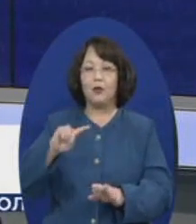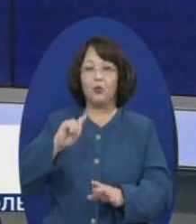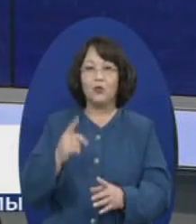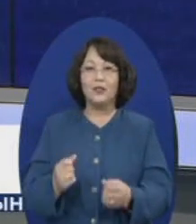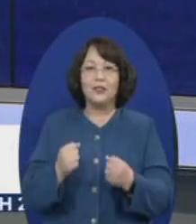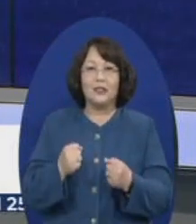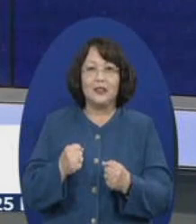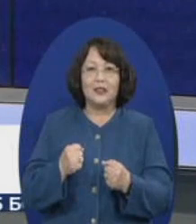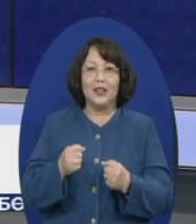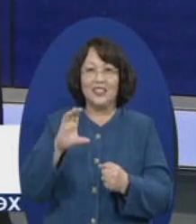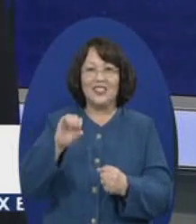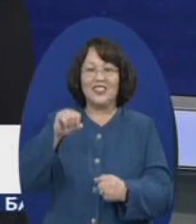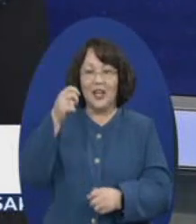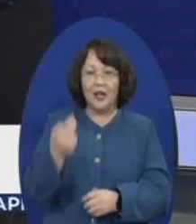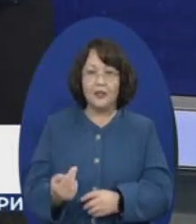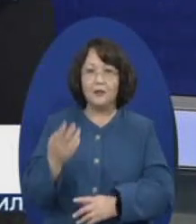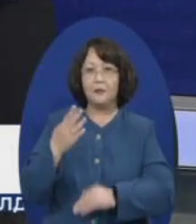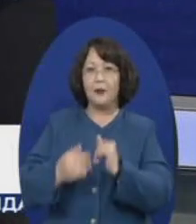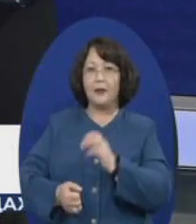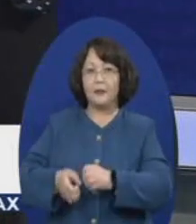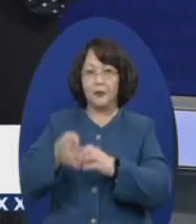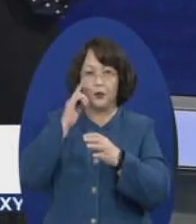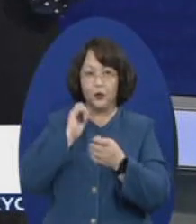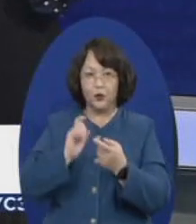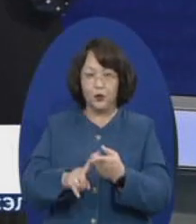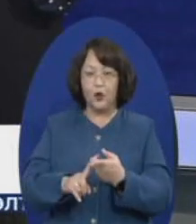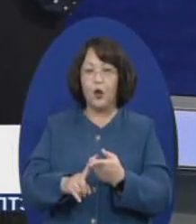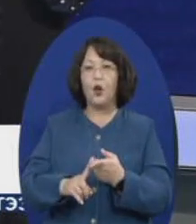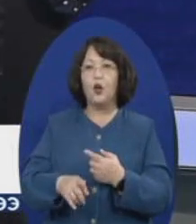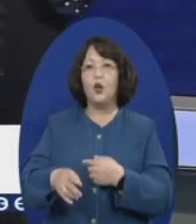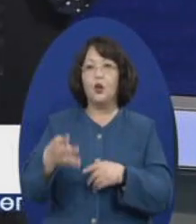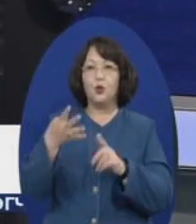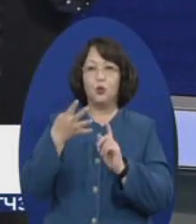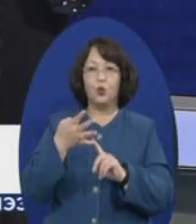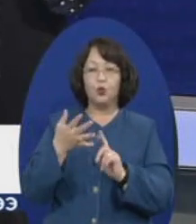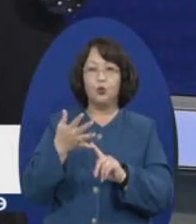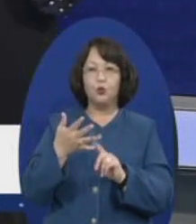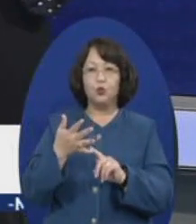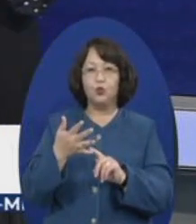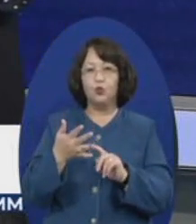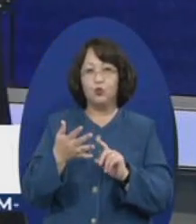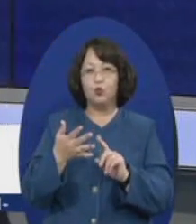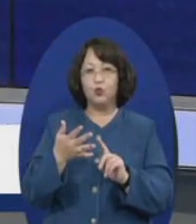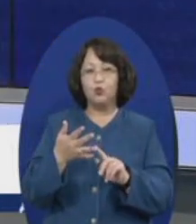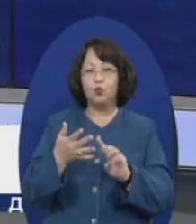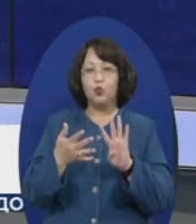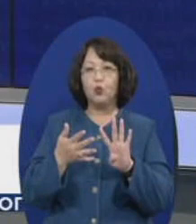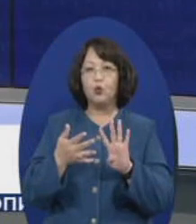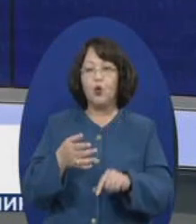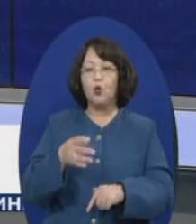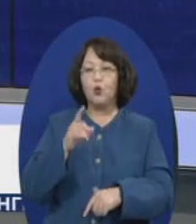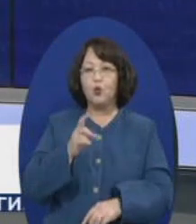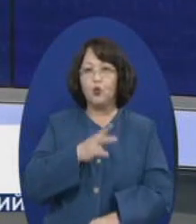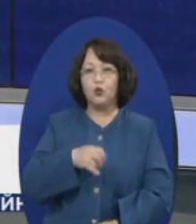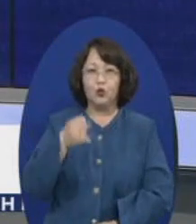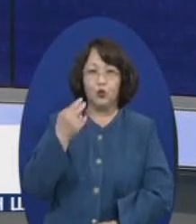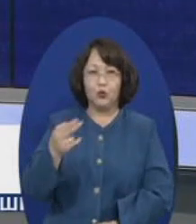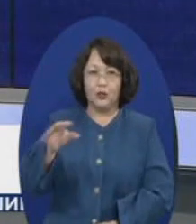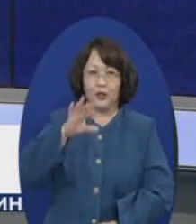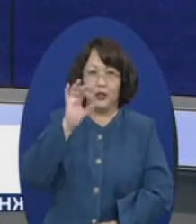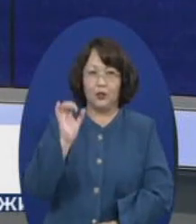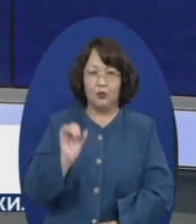станц барих ийм төслийг боловсруулаад байгаа. За, дөрөвдүгээр буюу хамгийн сүүлд нь хүний нөөцийн асуудал. За, тэгэхээр энэ Монгол ганц цогцлбор ашиглалтанд